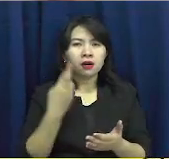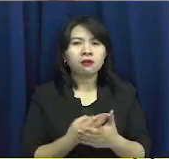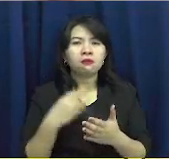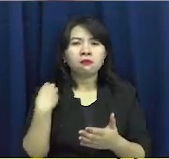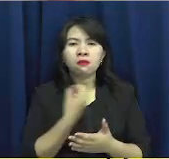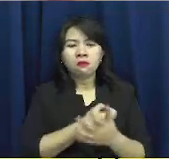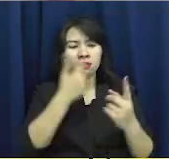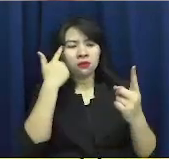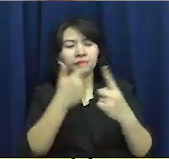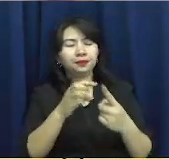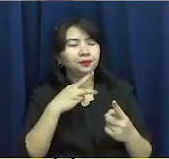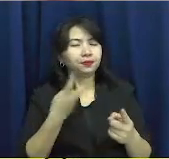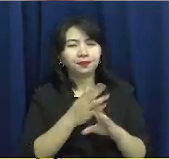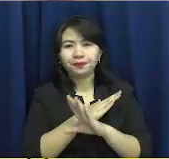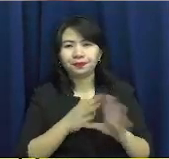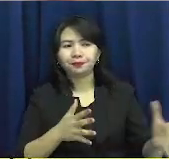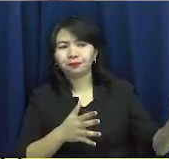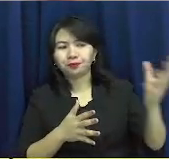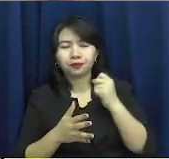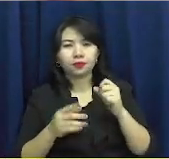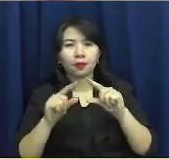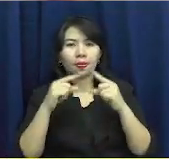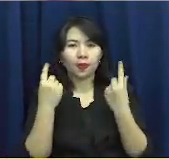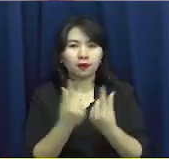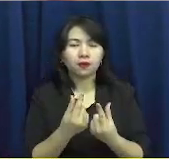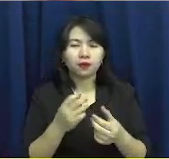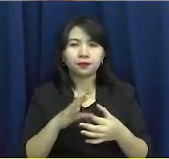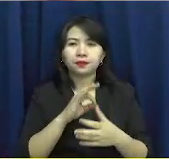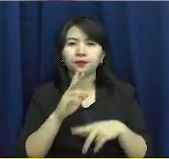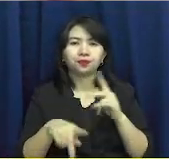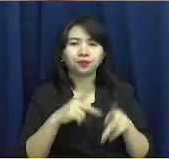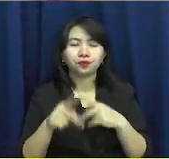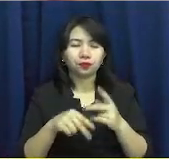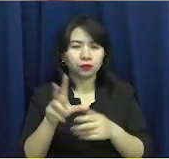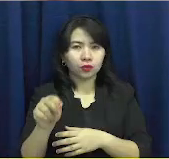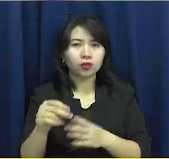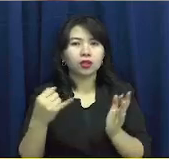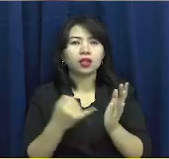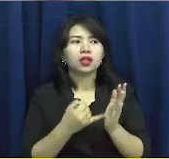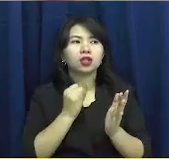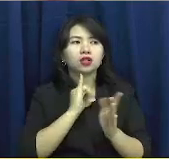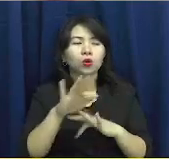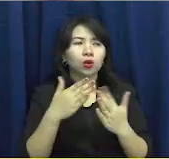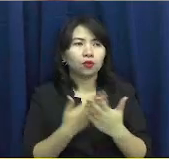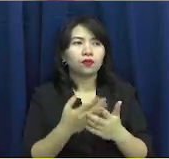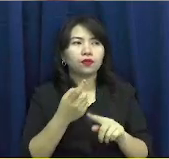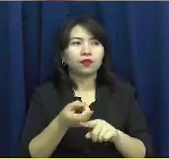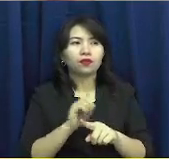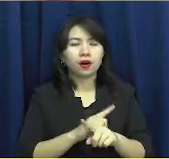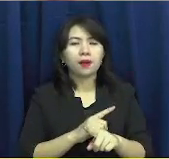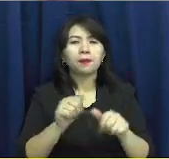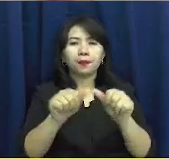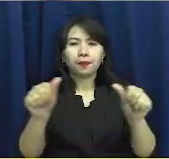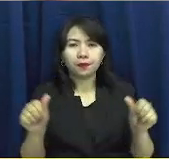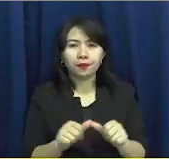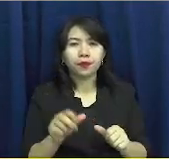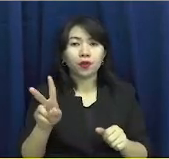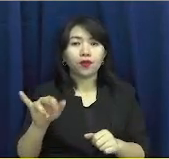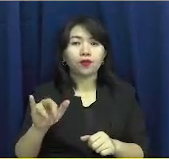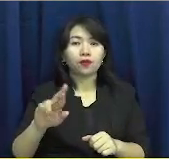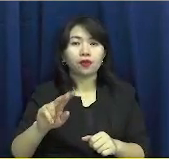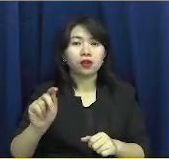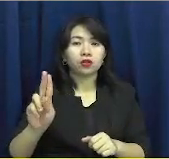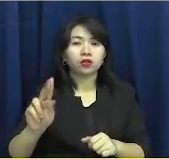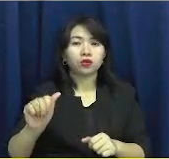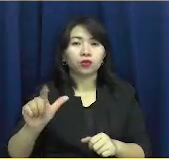mga grupo na mga tao. No? It's plainly from the areas, virtual and actual. Yeah. Alam niyo, totoo